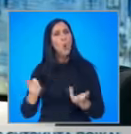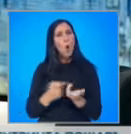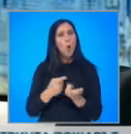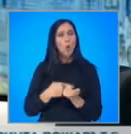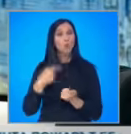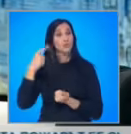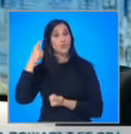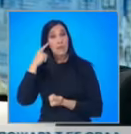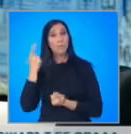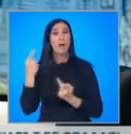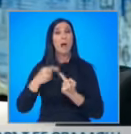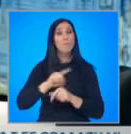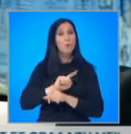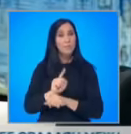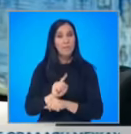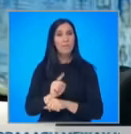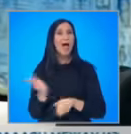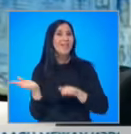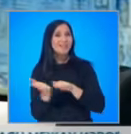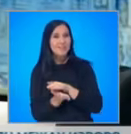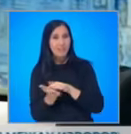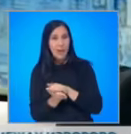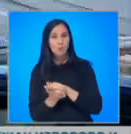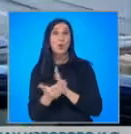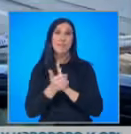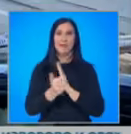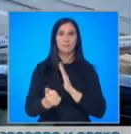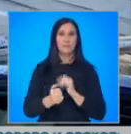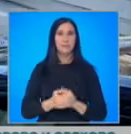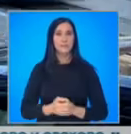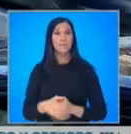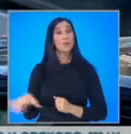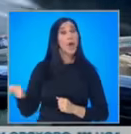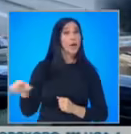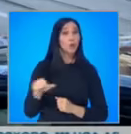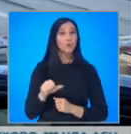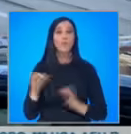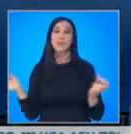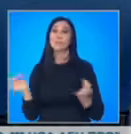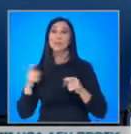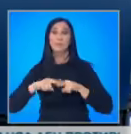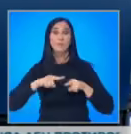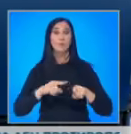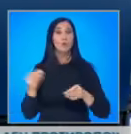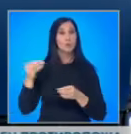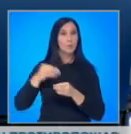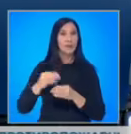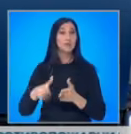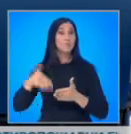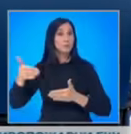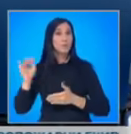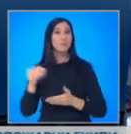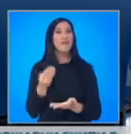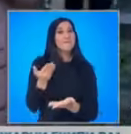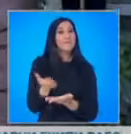ми е известно, към момента делото се намира на експертиза. Ръководителят на спецпрокуратурата добави, че предстои да